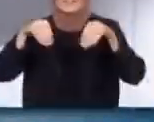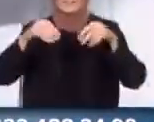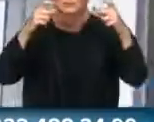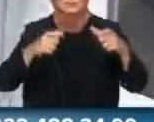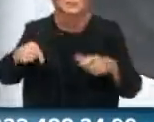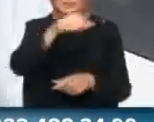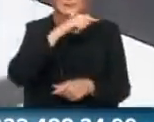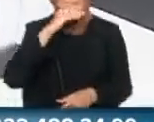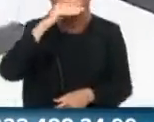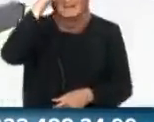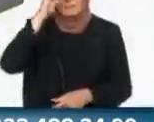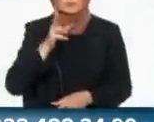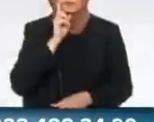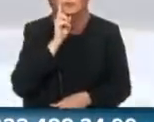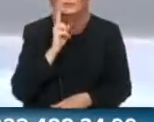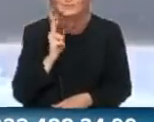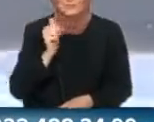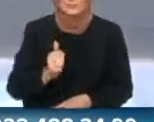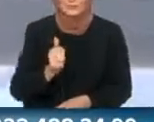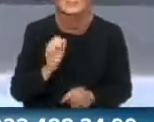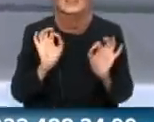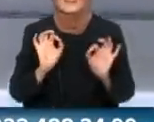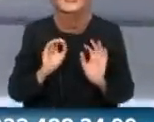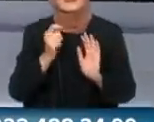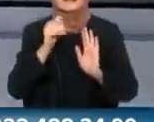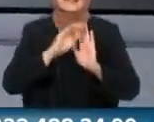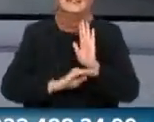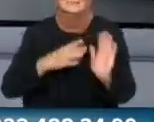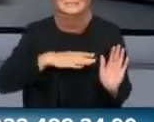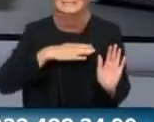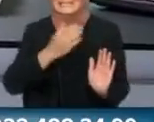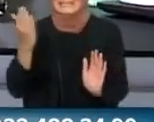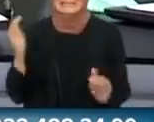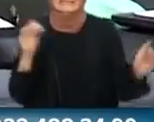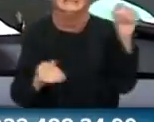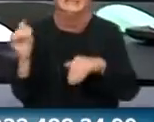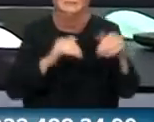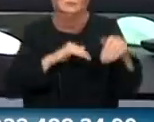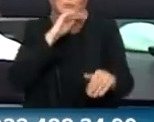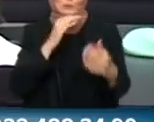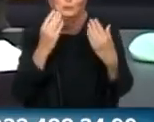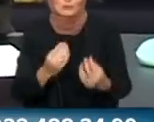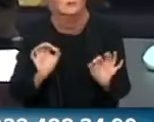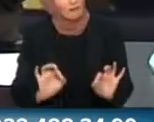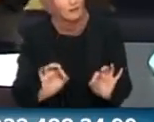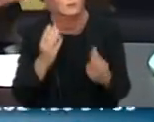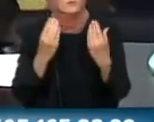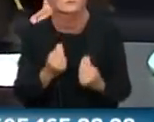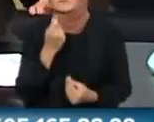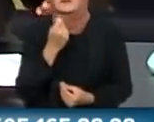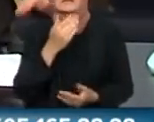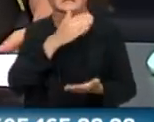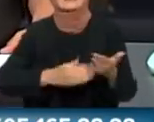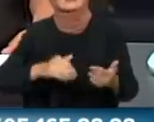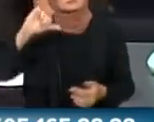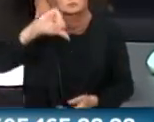Pazarları bayramın son iki günü genelde indirimden yararlanmak isteyenlerle dolar. Bu yıl da öyle oldu. Fiyatlar yarı yarıya düştü. Tabii